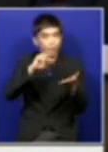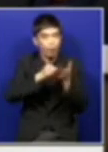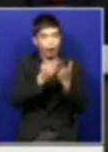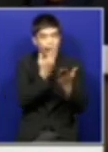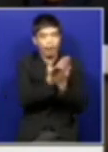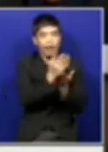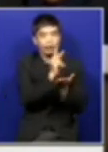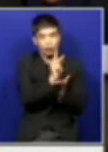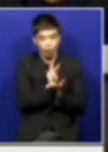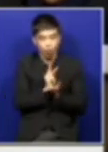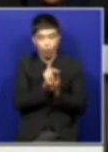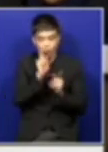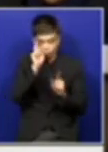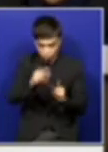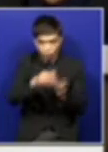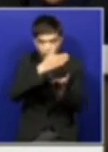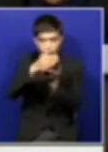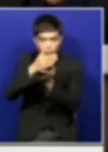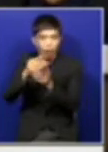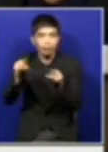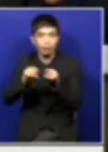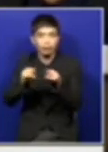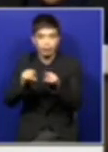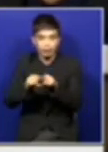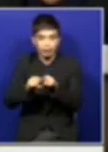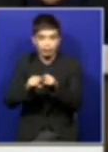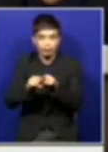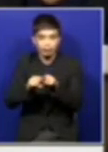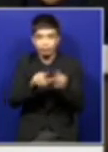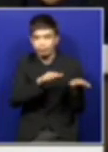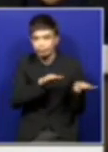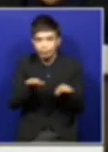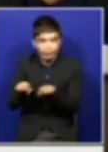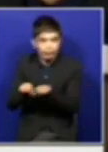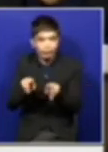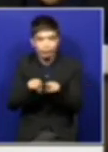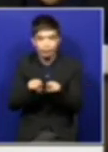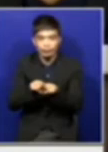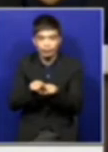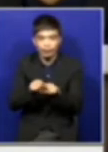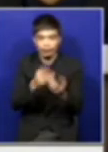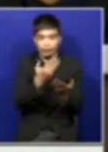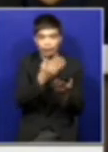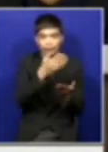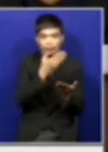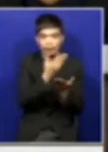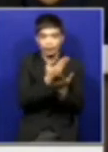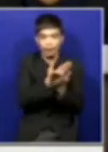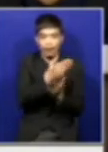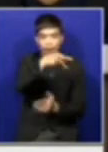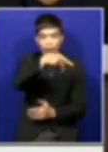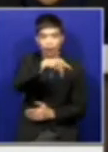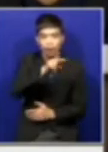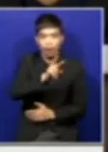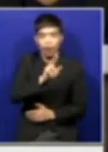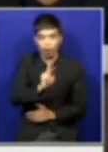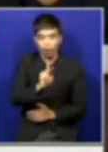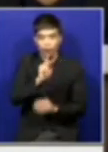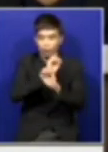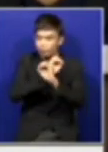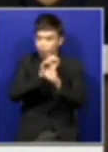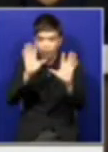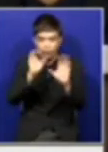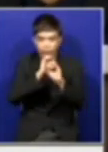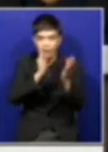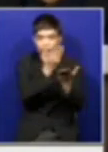มกันในรูปของงบประมาณแผ่นดินพระราชกำหนดฉบับนี้ไม่มีความชัดเจน